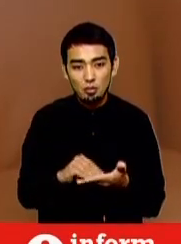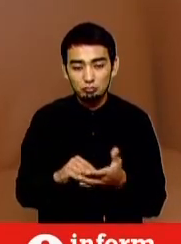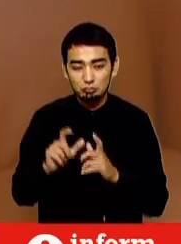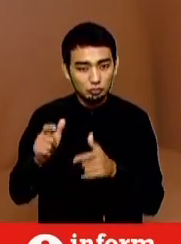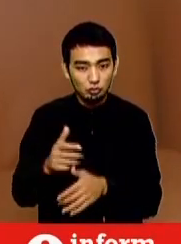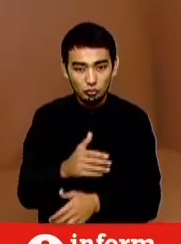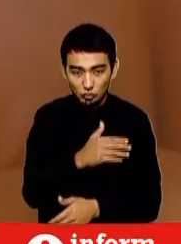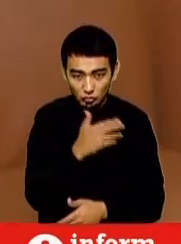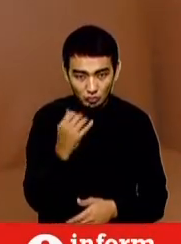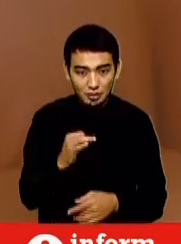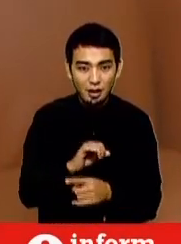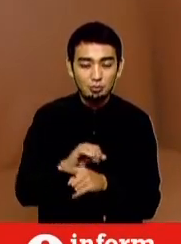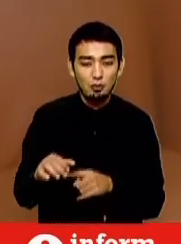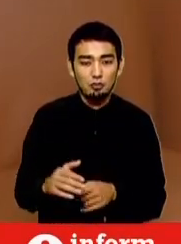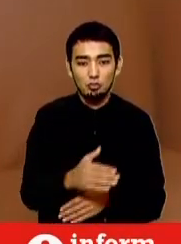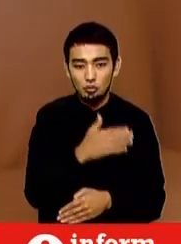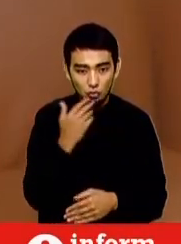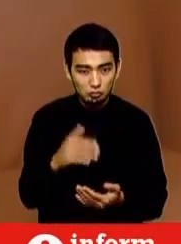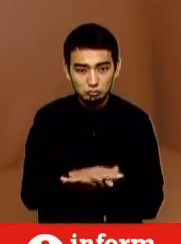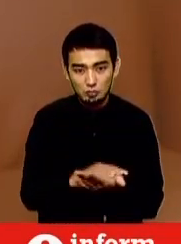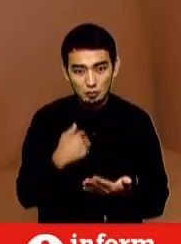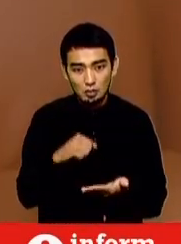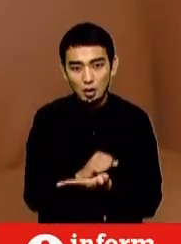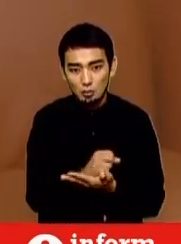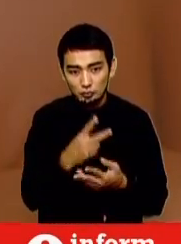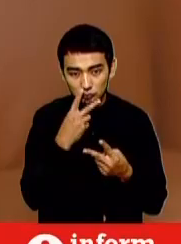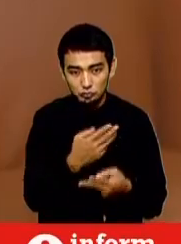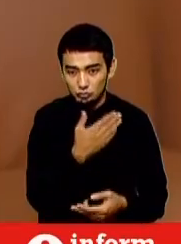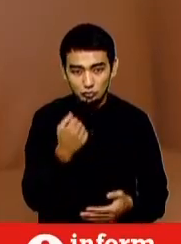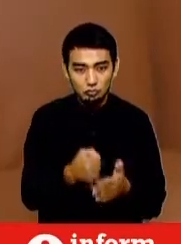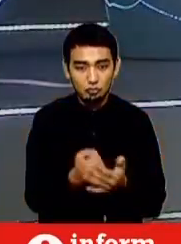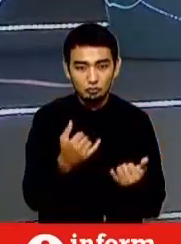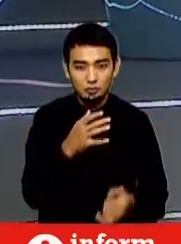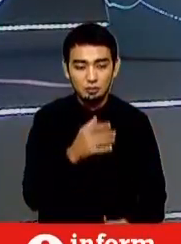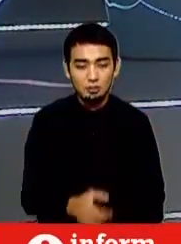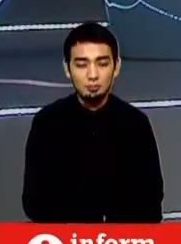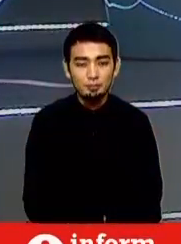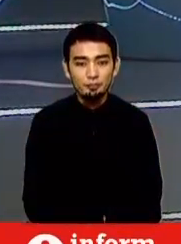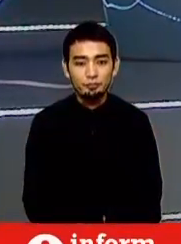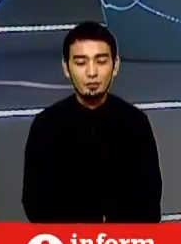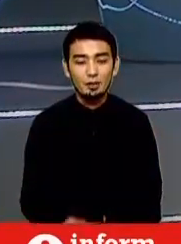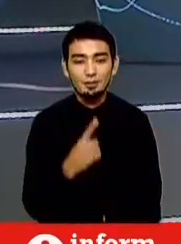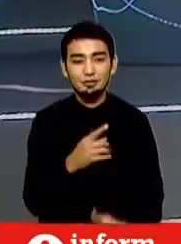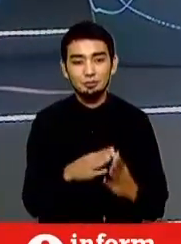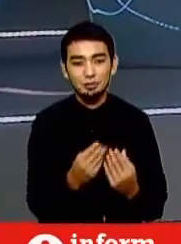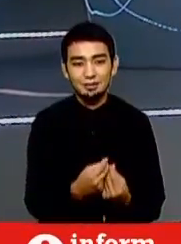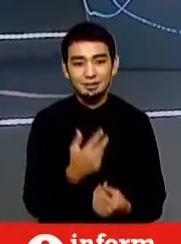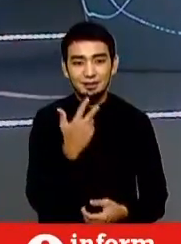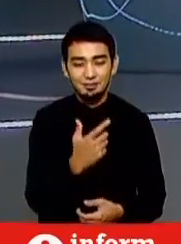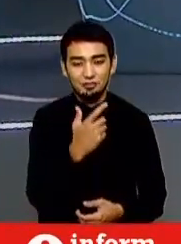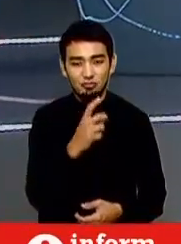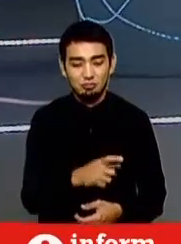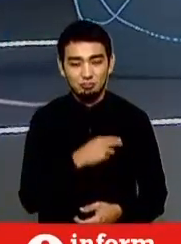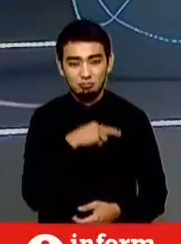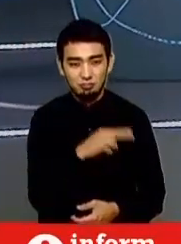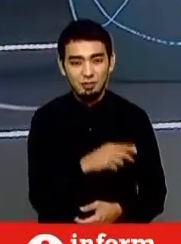жоқ. Ондай хат жолданған жайлы қандай да бір мен құжатты көрмедім әлі күнге дейін. Бір әулетті 3 адамнан айырып, бір